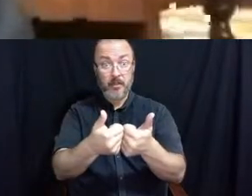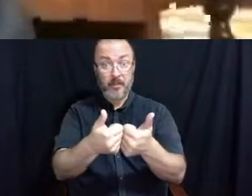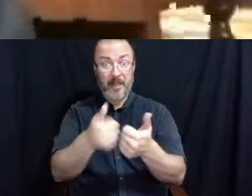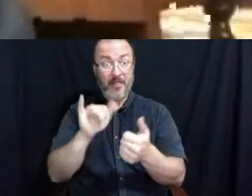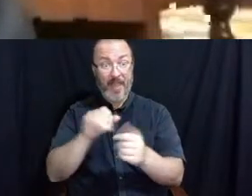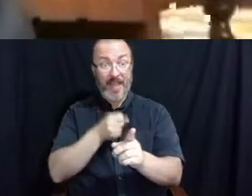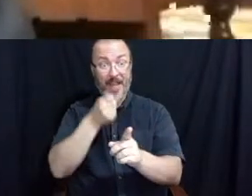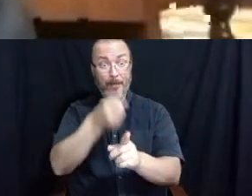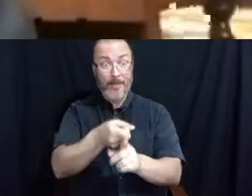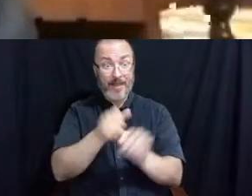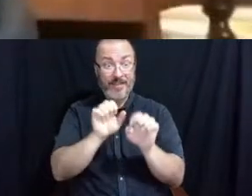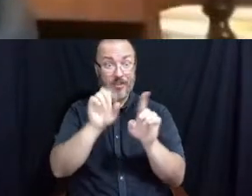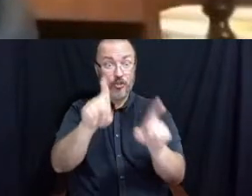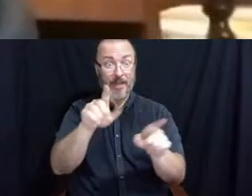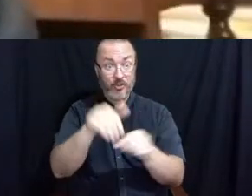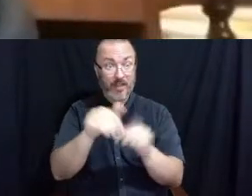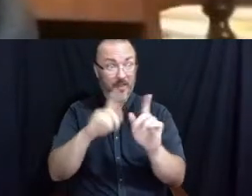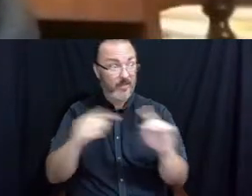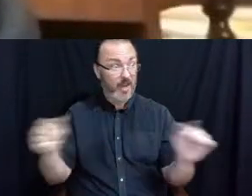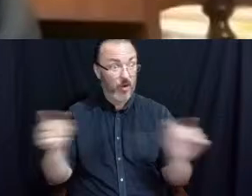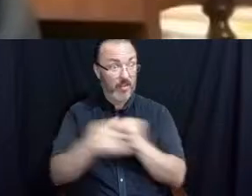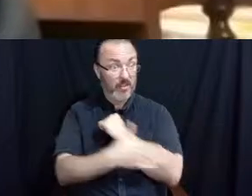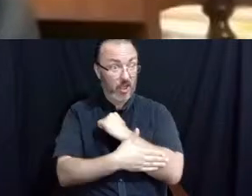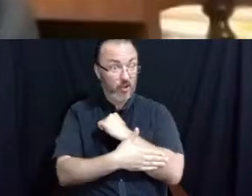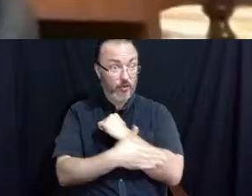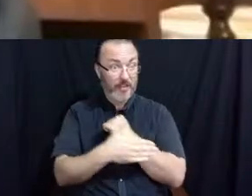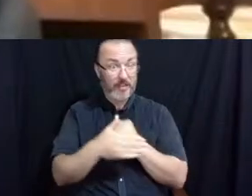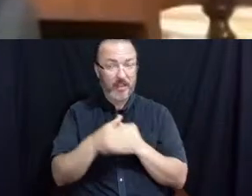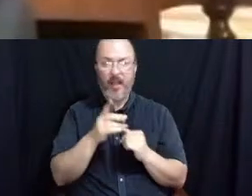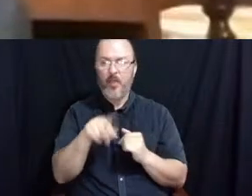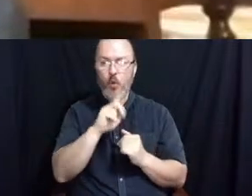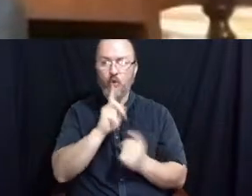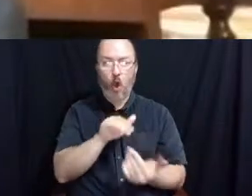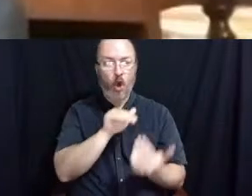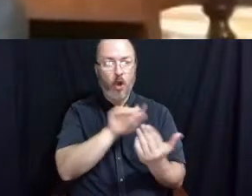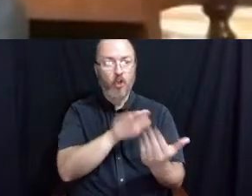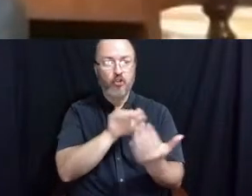qui touchent l'éducation dans nos pays pourront